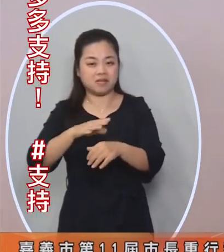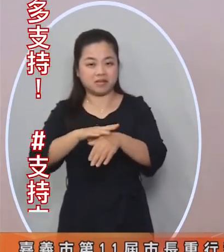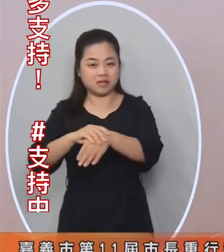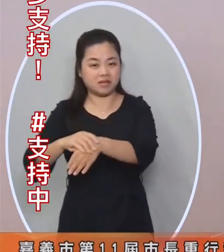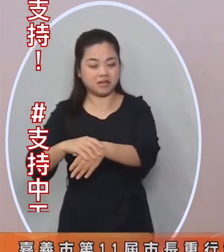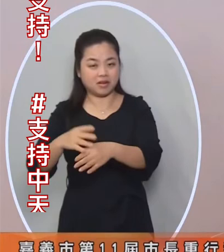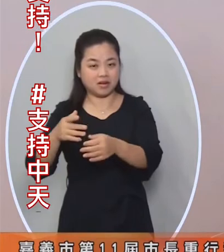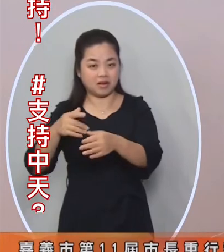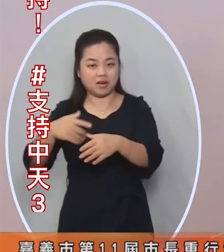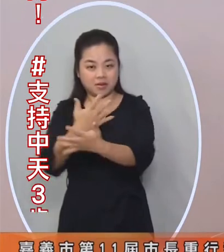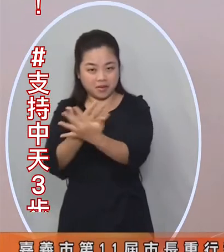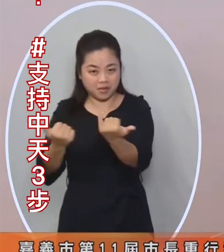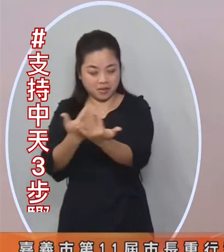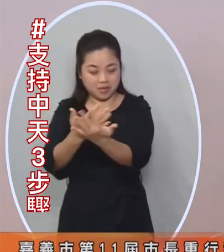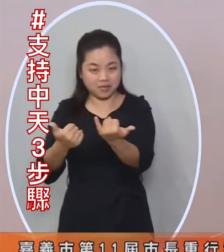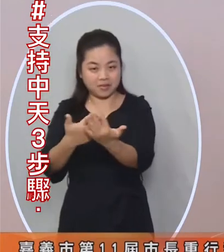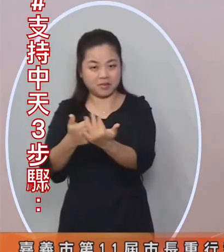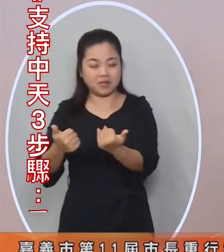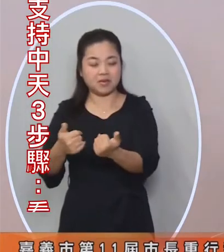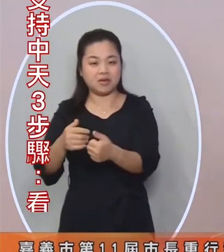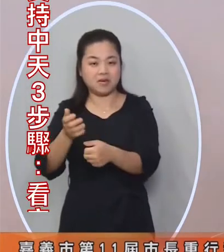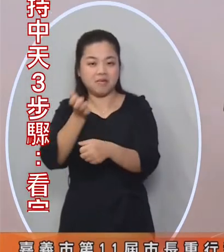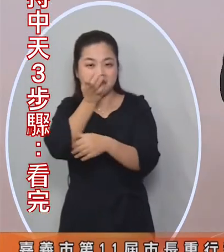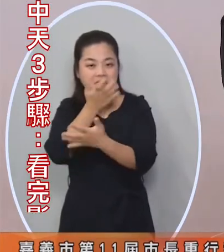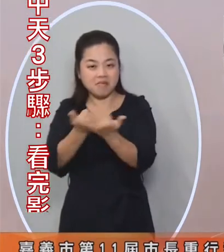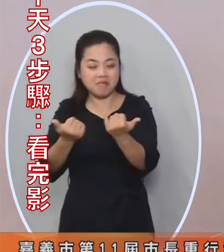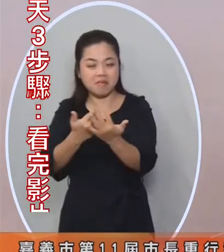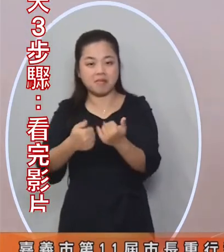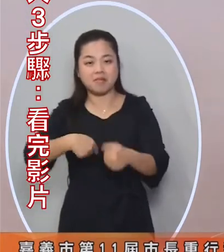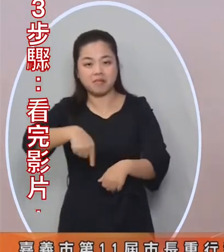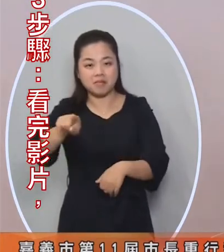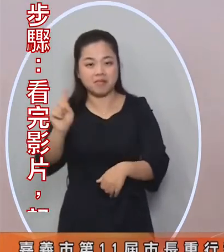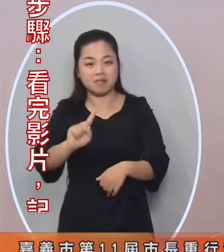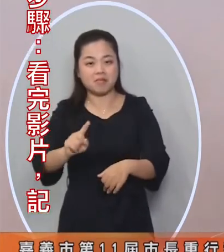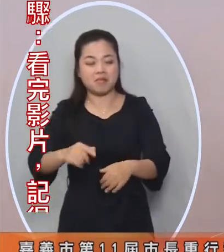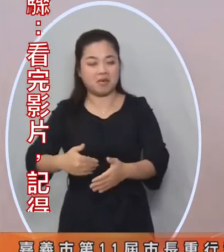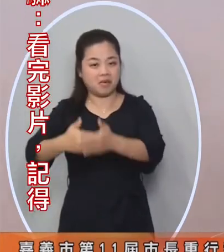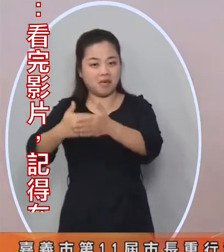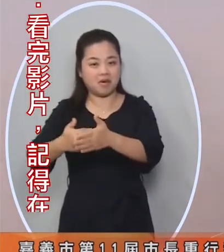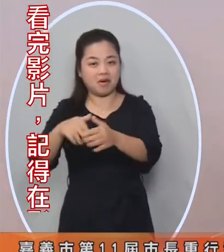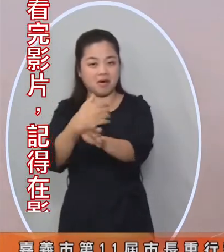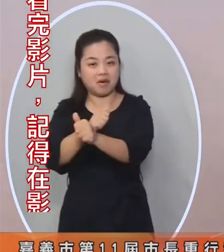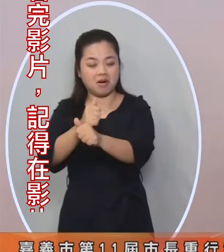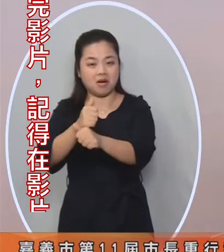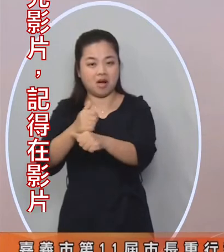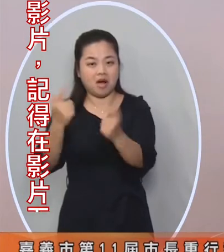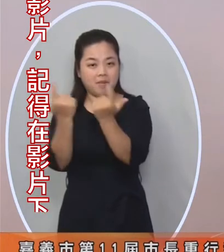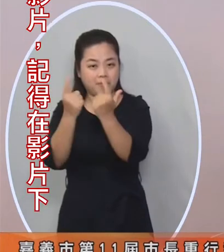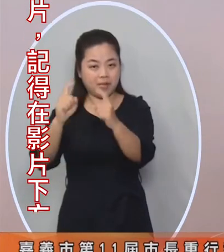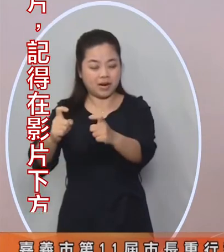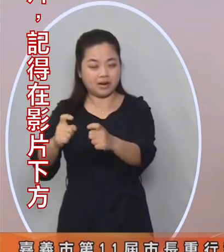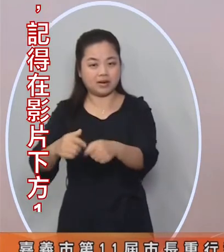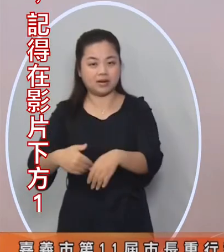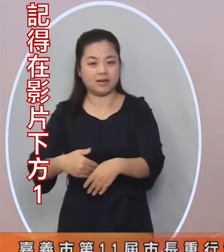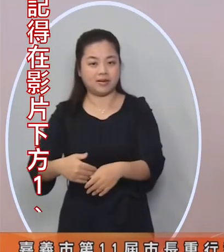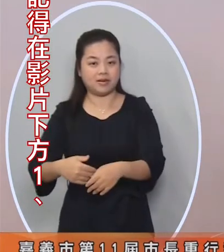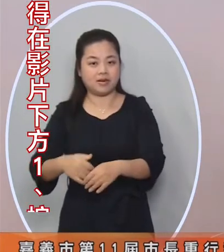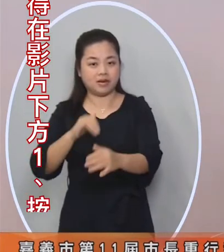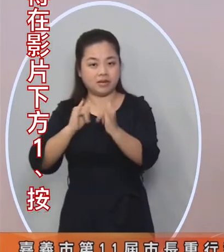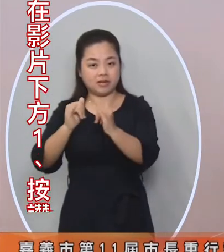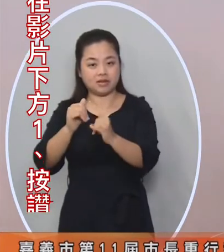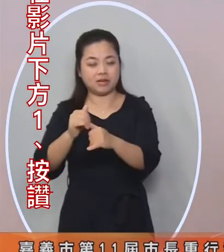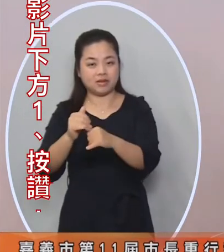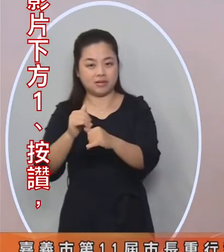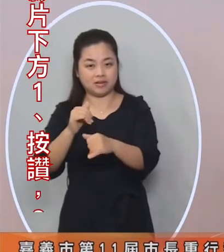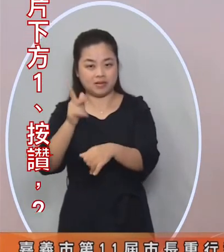个两三个教授啊，要真侪个学生啊，去中国北京科学社学，中国北京社会